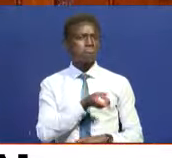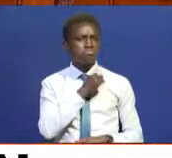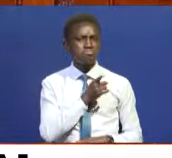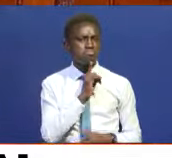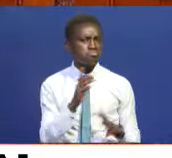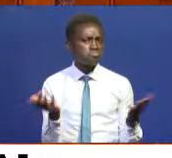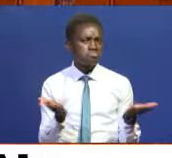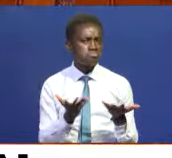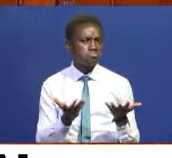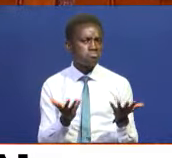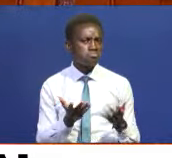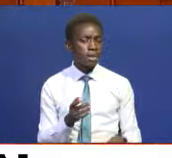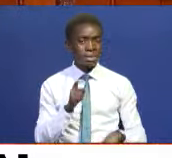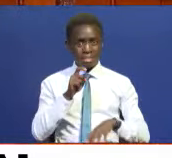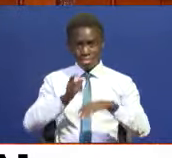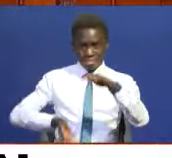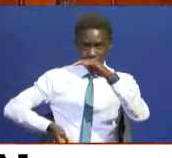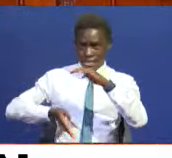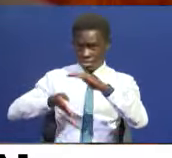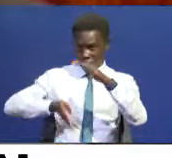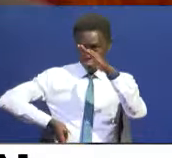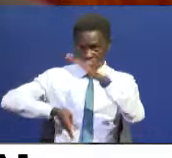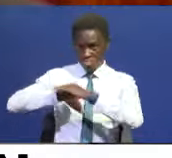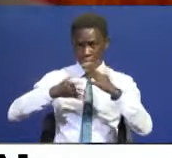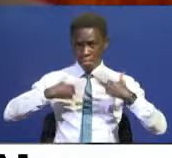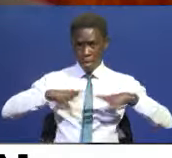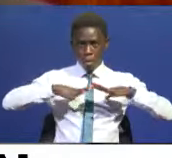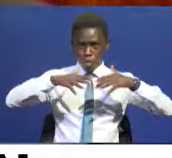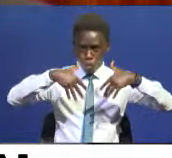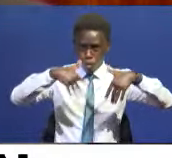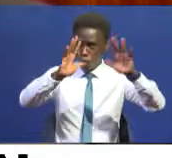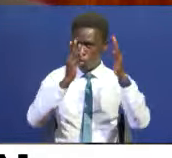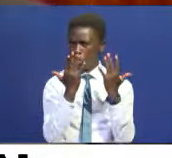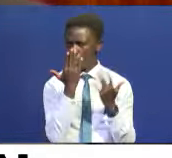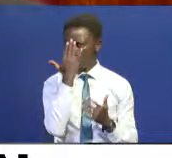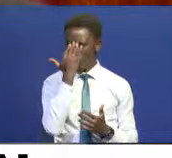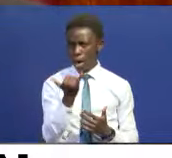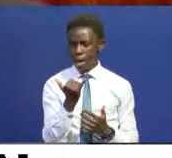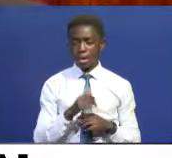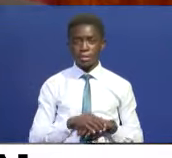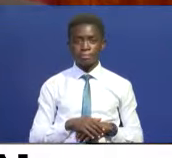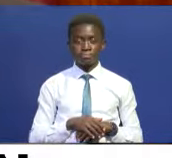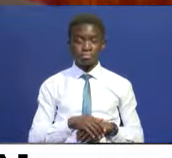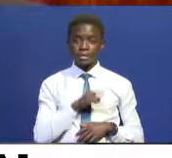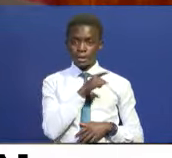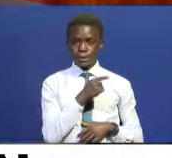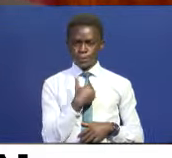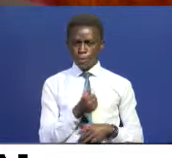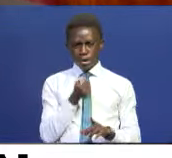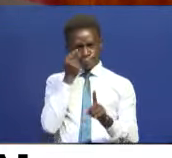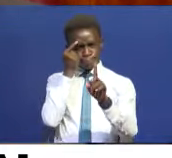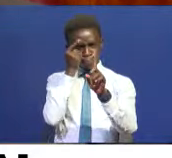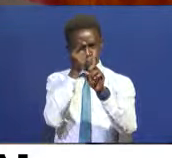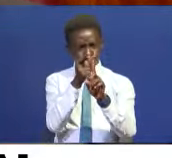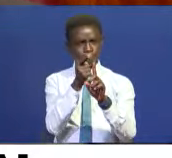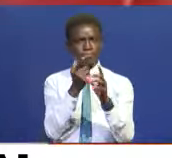hospitali hiyo mnamo mwezi Januari ulilenga kuilinda hospitali hiyo kutokana na wastawishaji wa